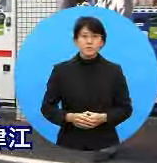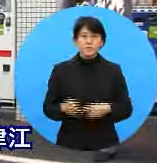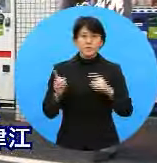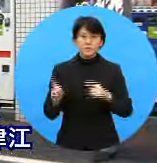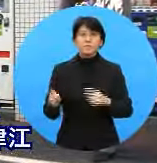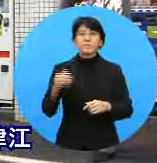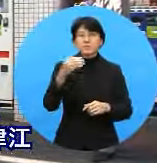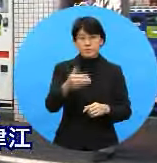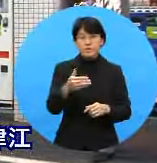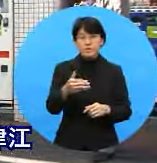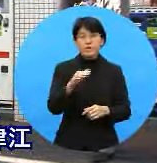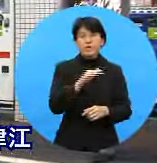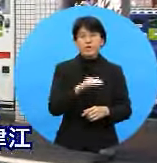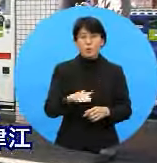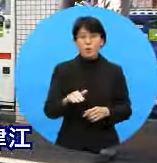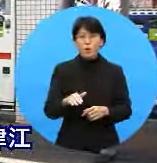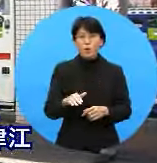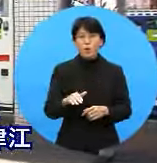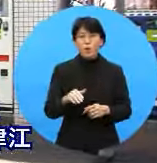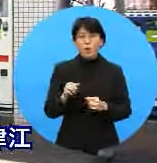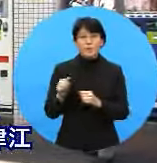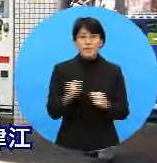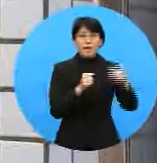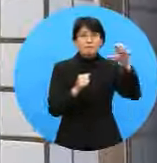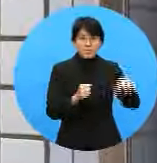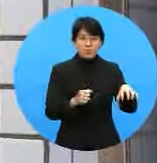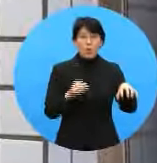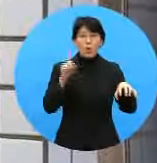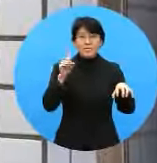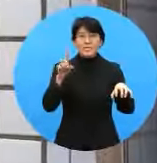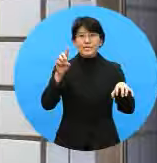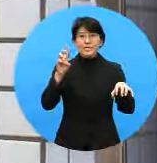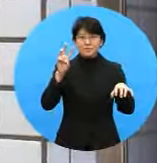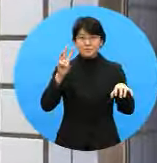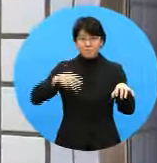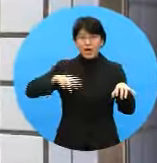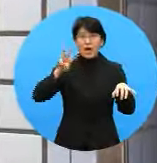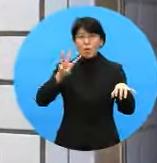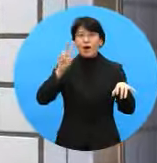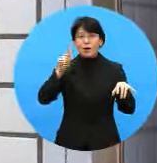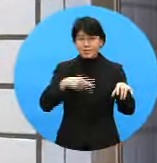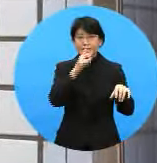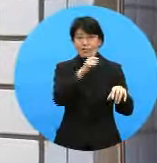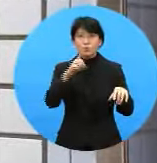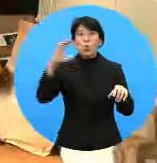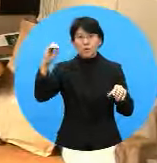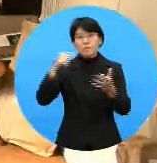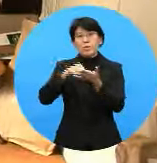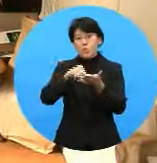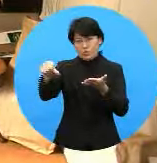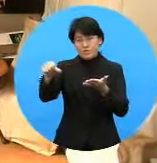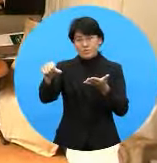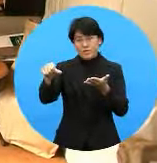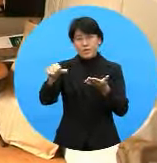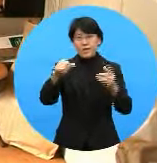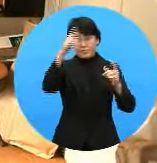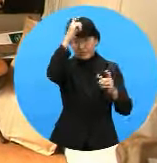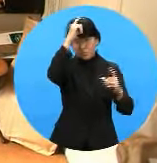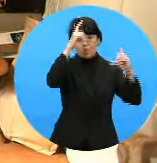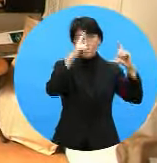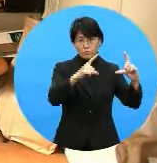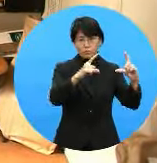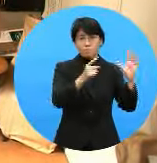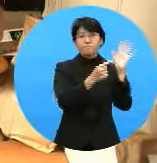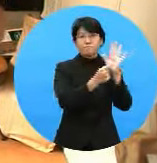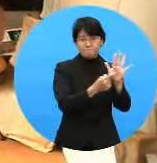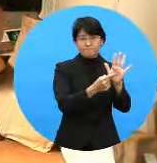練馬区では子どもの緊急時の避難場所をひまわり110番として登録し、ひまわりのイラストのステ